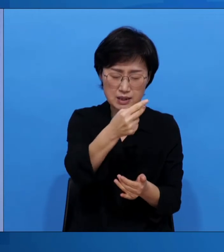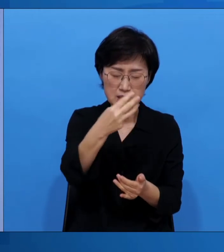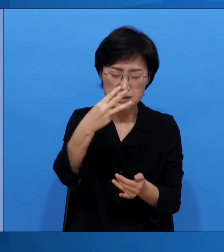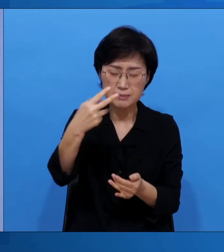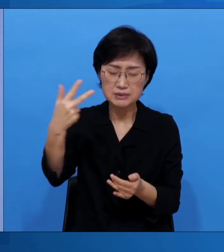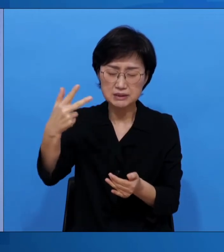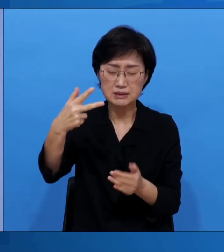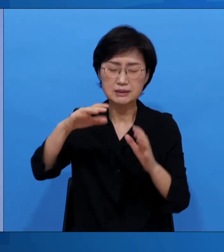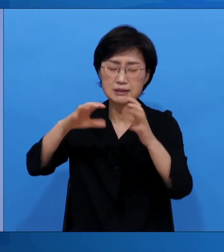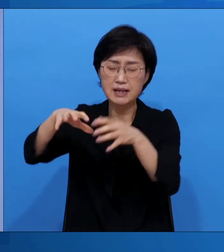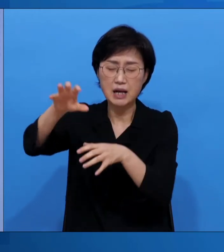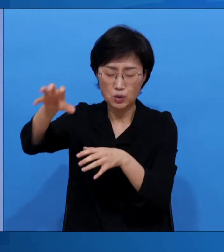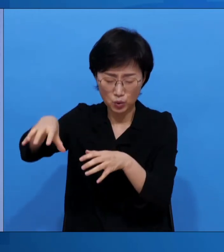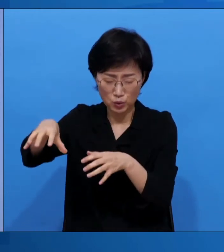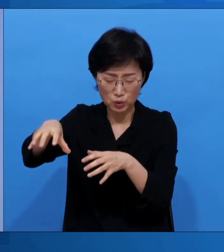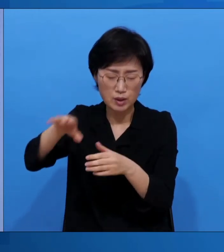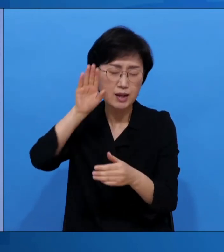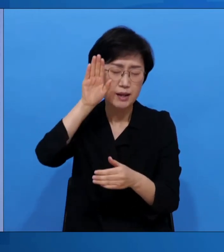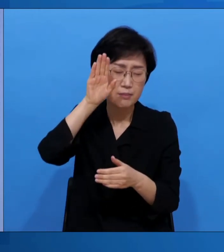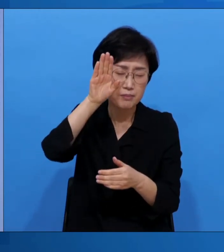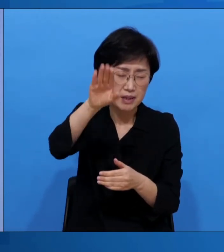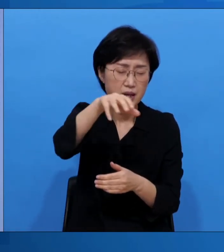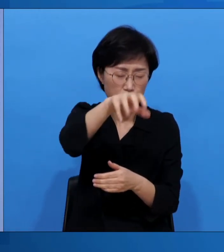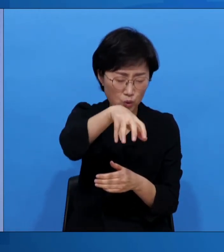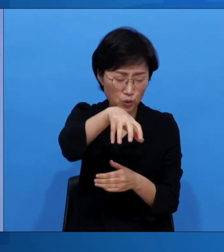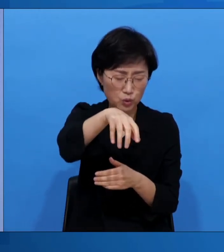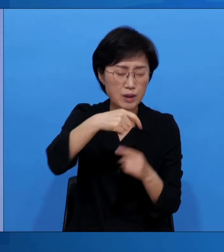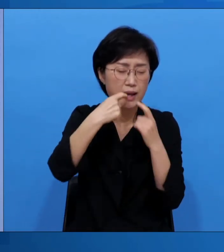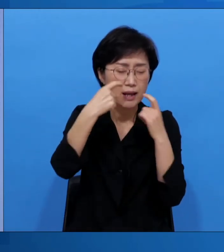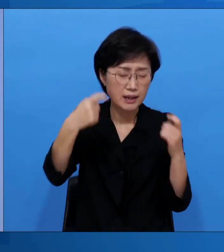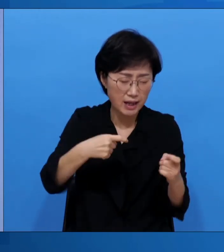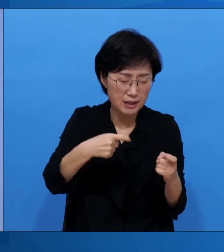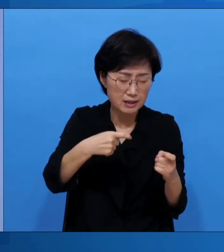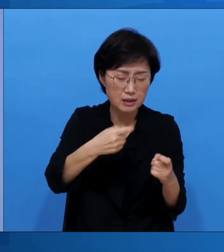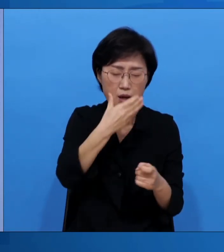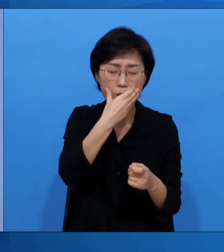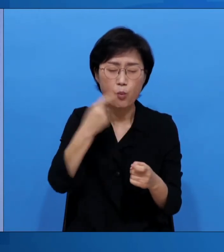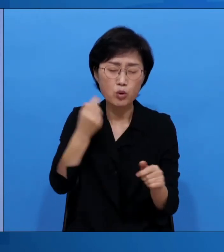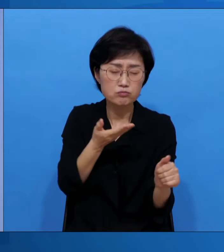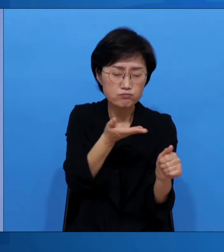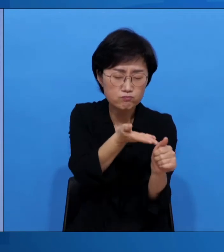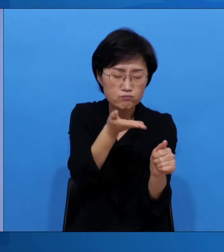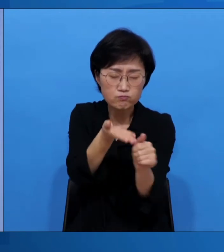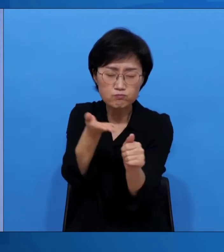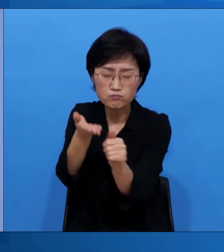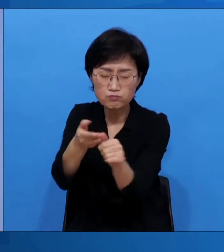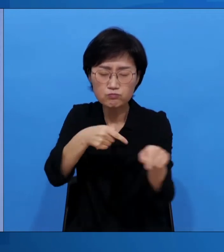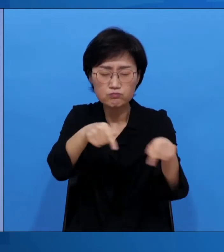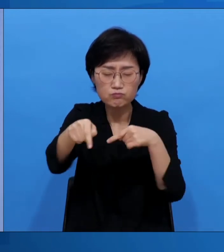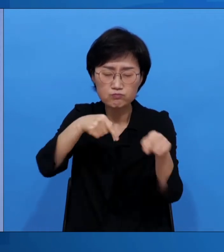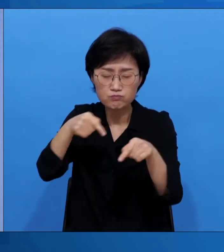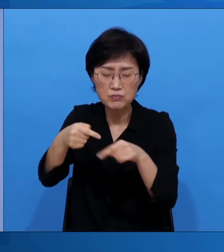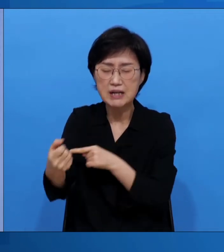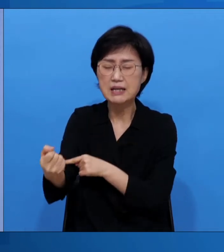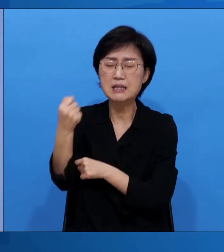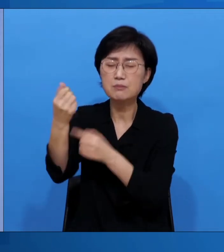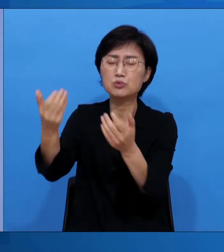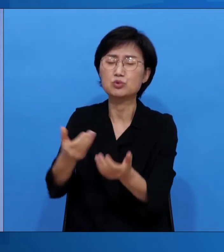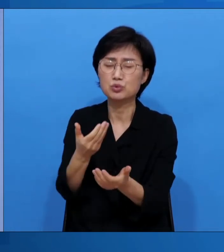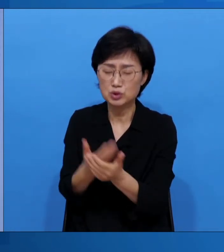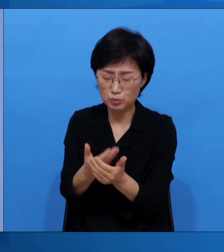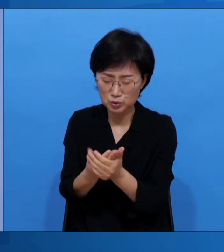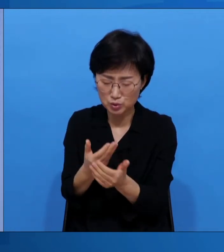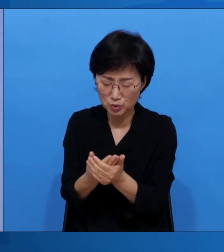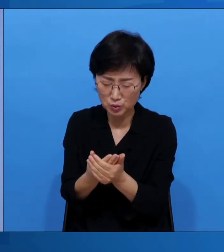현장과 미래와 개인을 움직이는 축복을 허락해 주옵소서. Allow us the answers and the blessings to move ourselves, our fields,